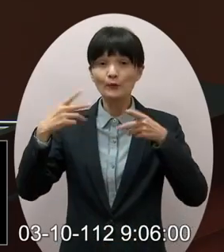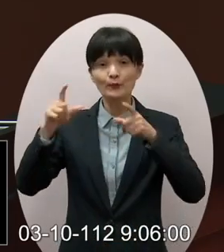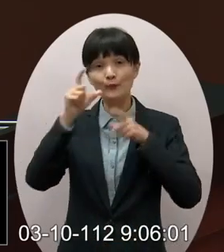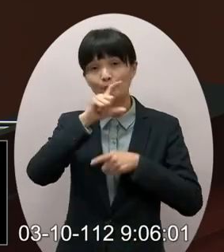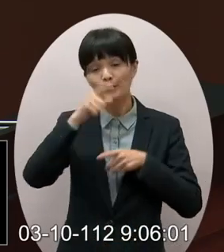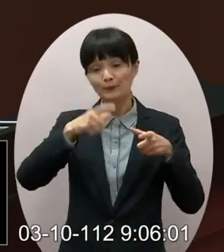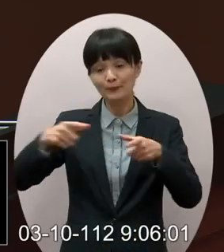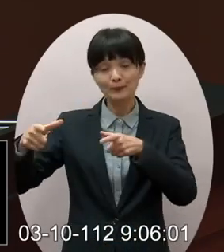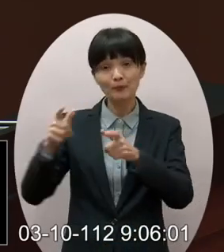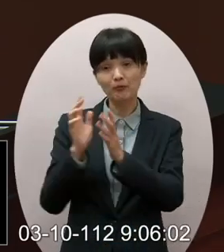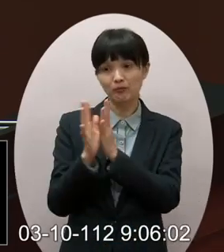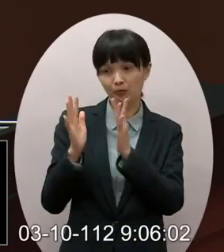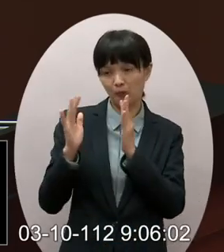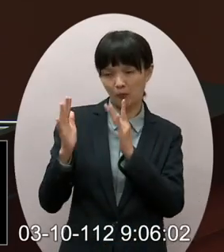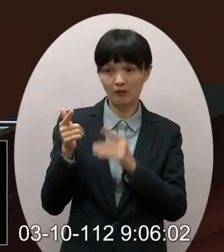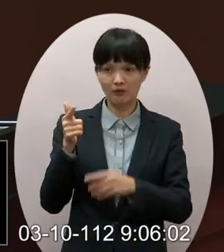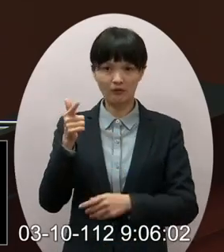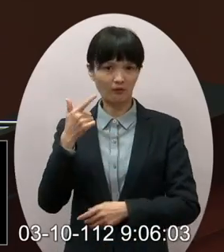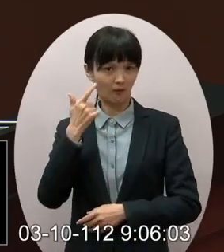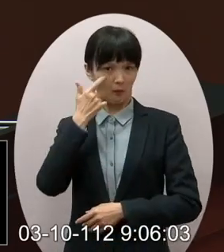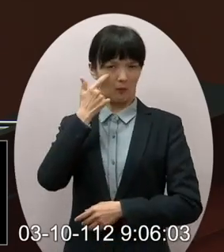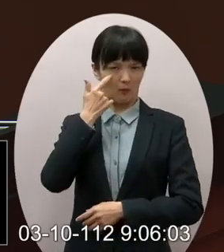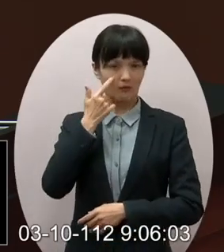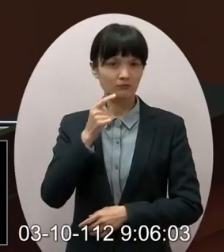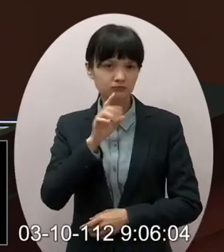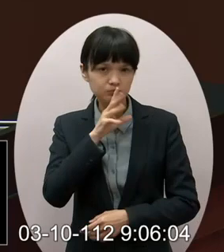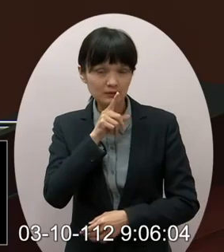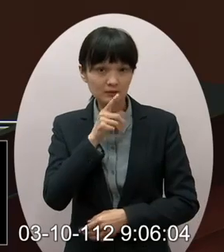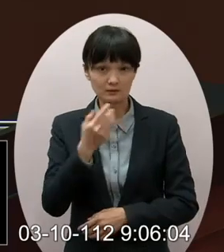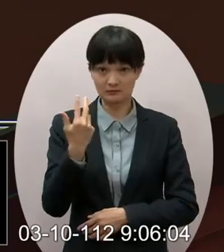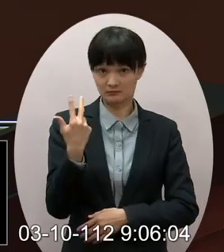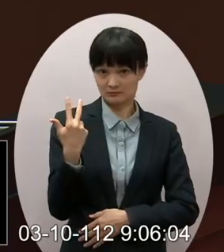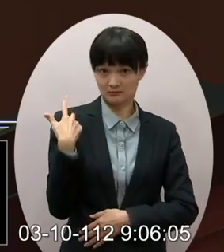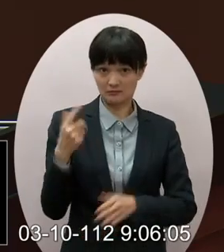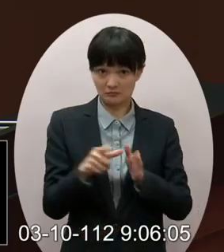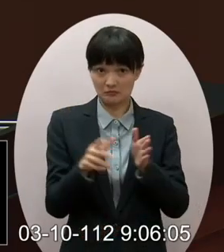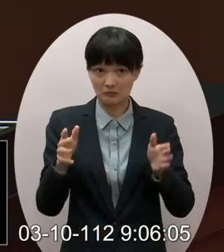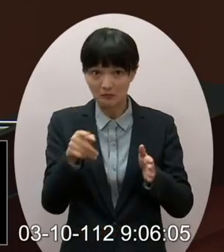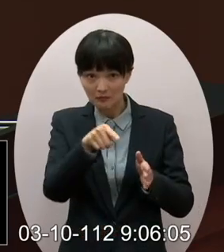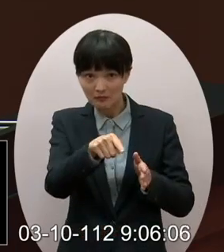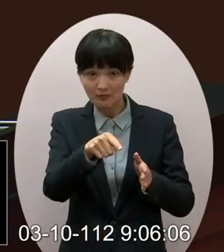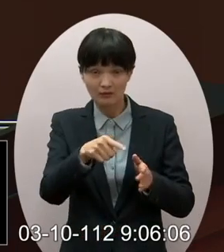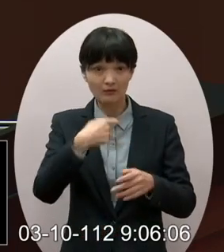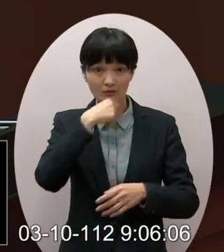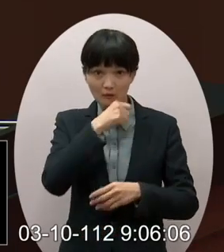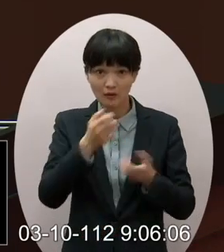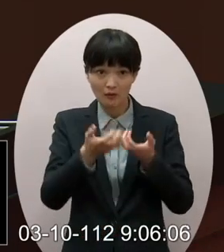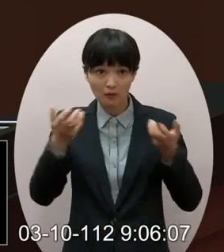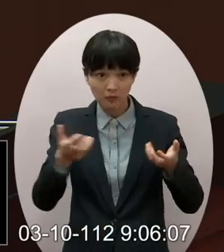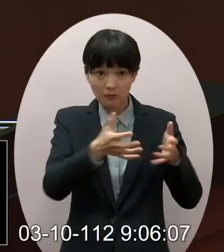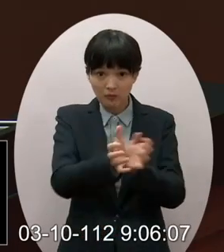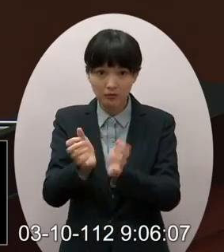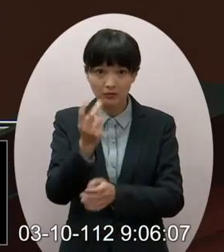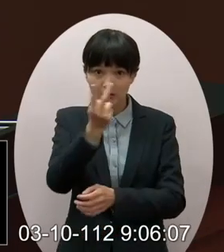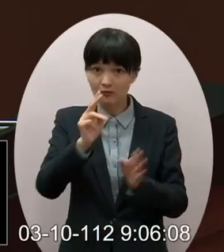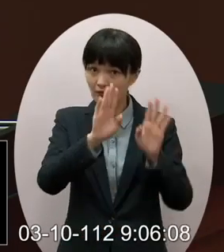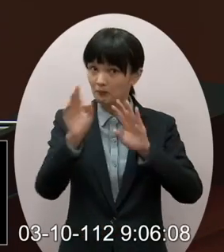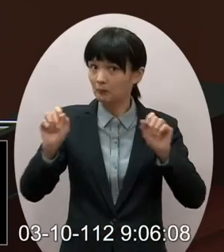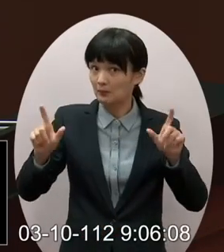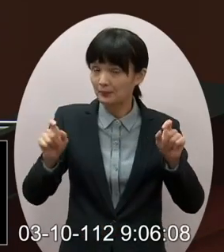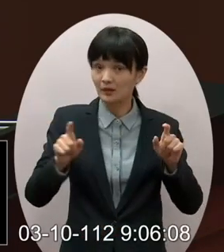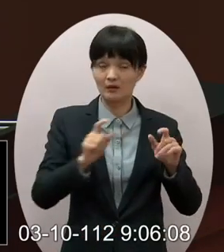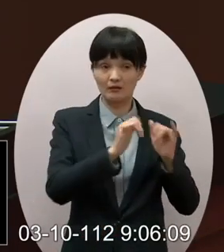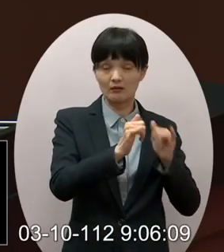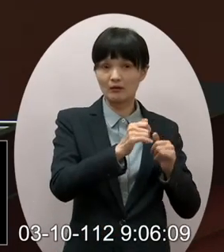韧？上个礼拜，我们看到一个台湾两个世界两样情，民众缺蛋的现象持续的延